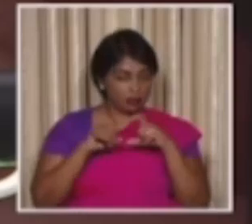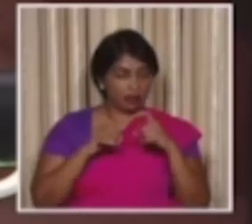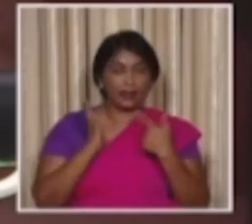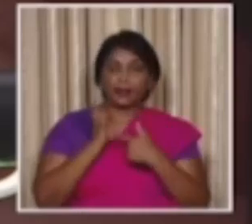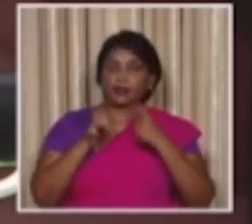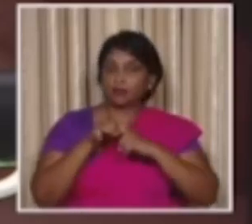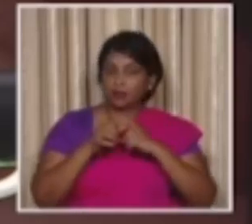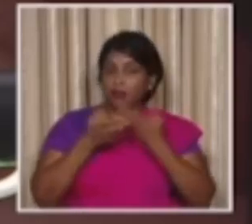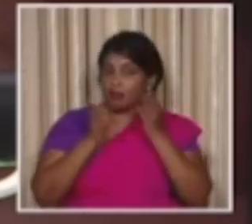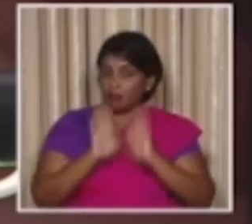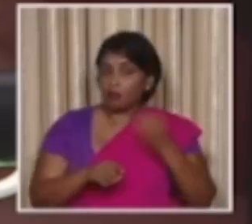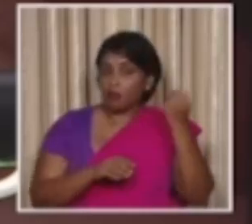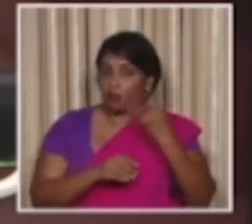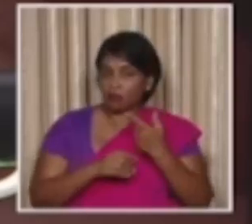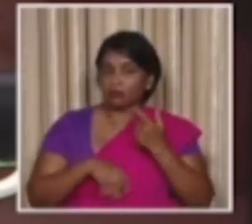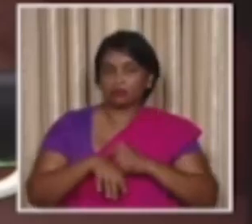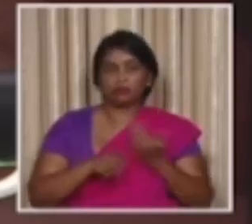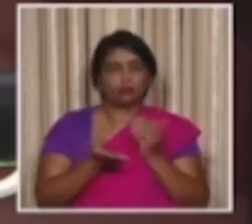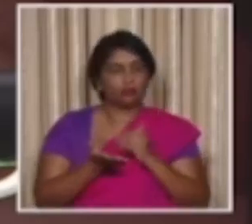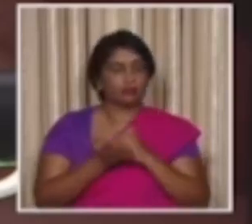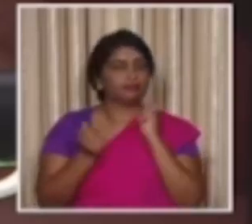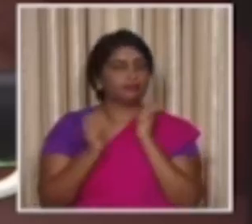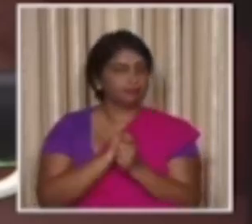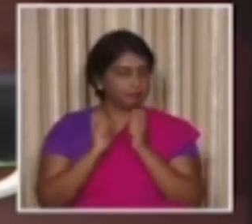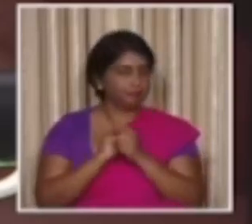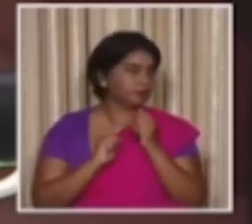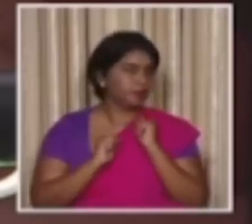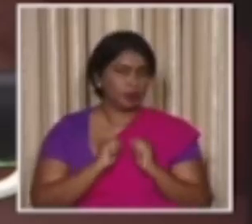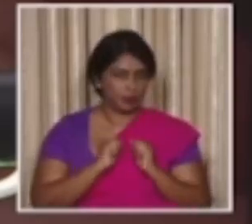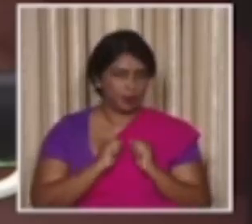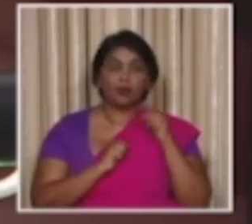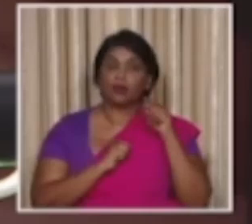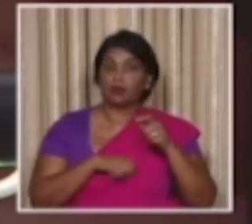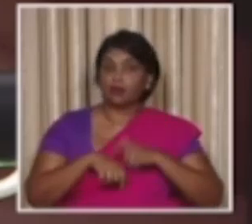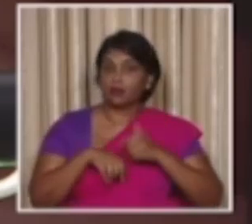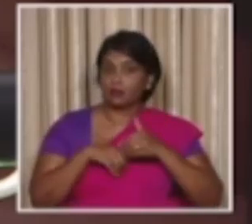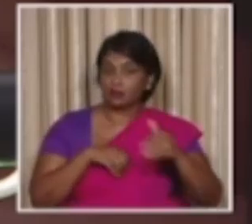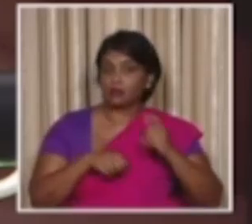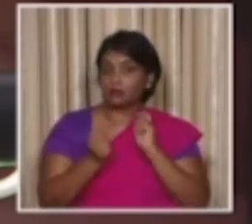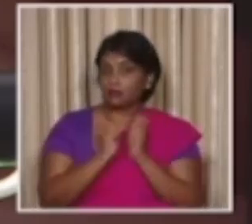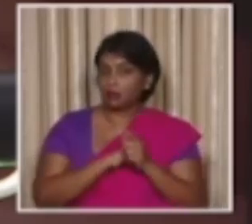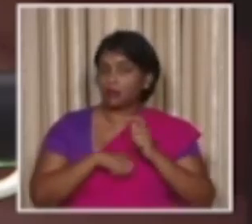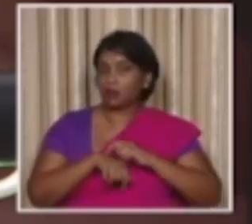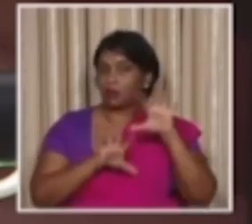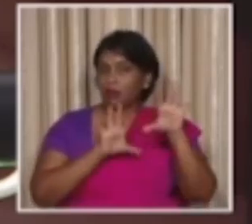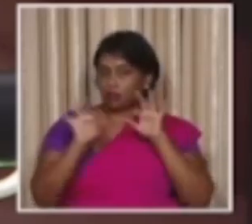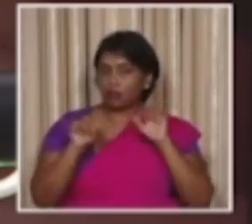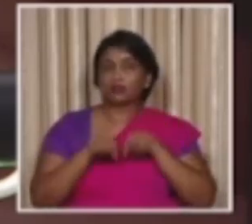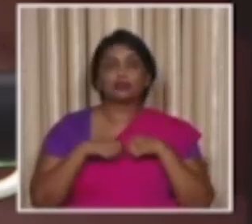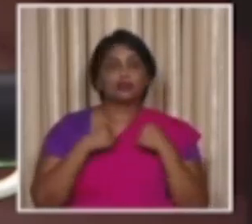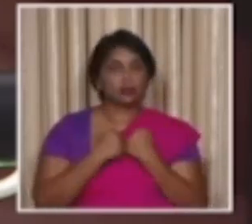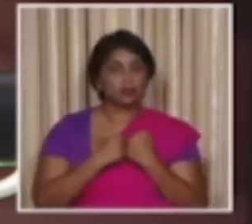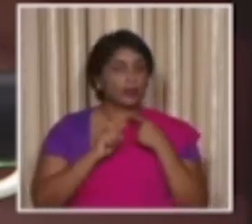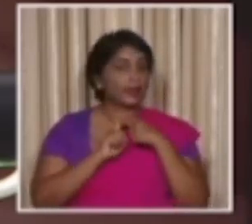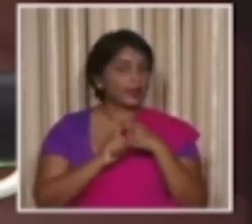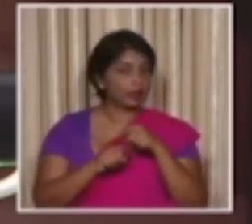ටෙන්ඩරේ අවසන් දිනේ අවස්ථා ගණනාවක් වෙනස් කරේ යයි. එම කාල සීමා වෙනස් වීමට යම් තෝරාගත් සමාගමක් ඉලක්ක